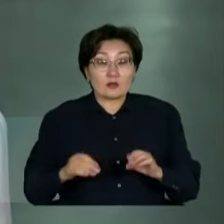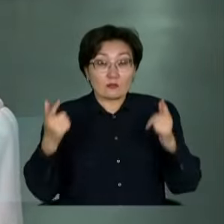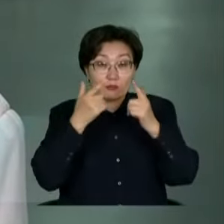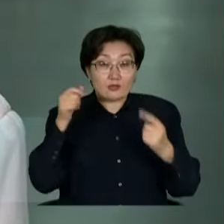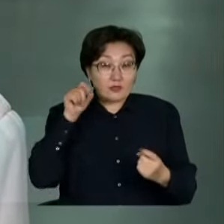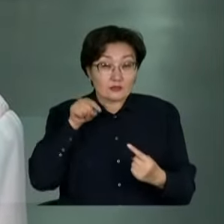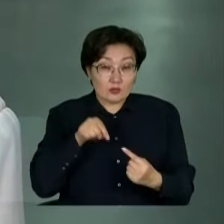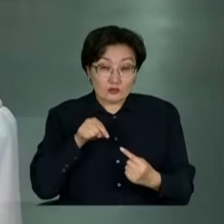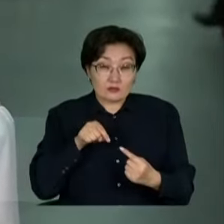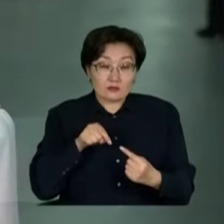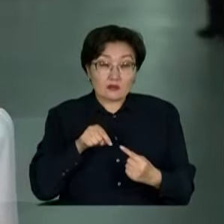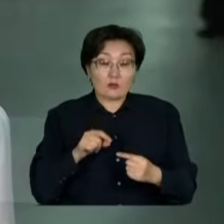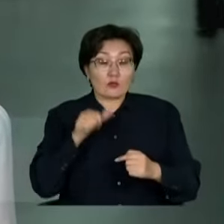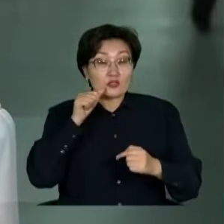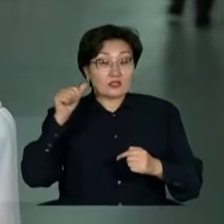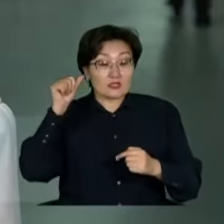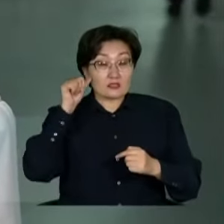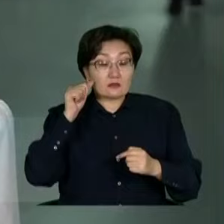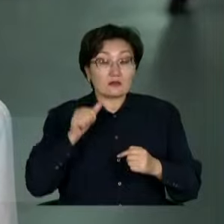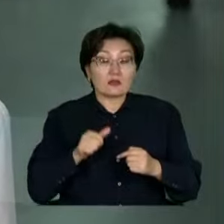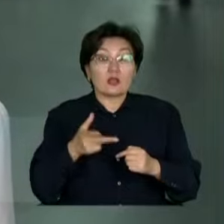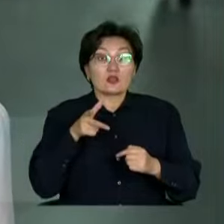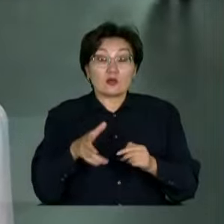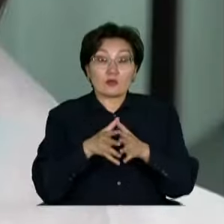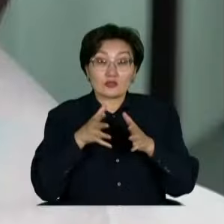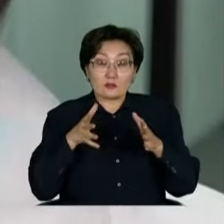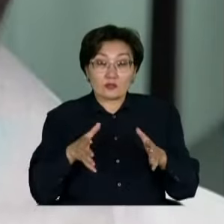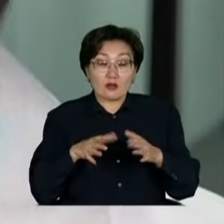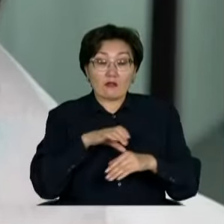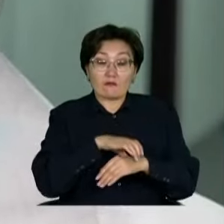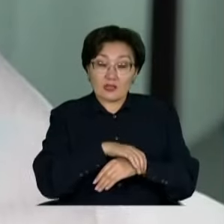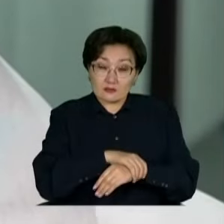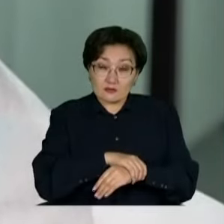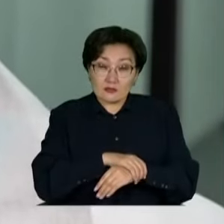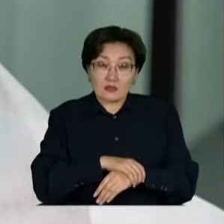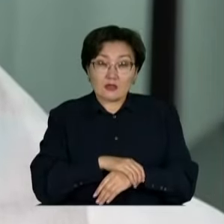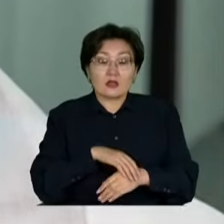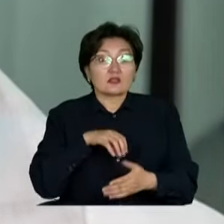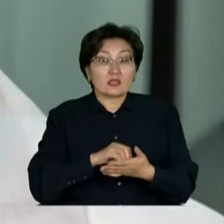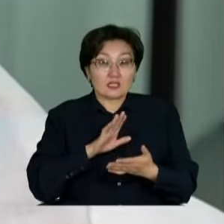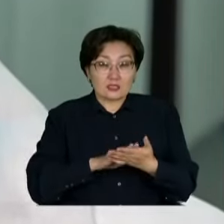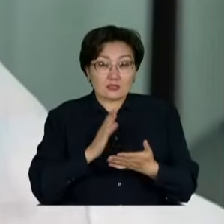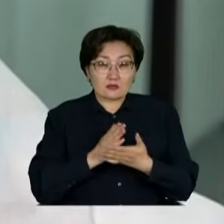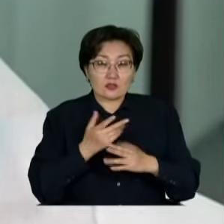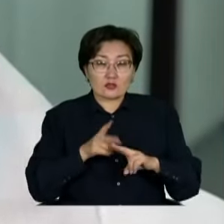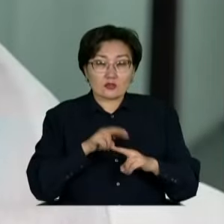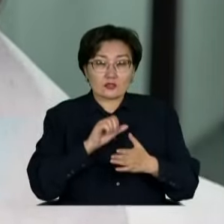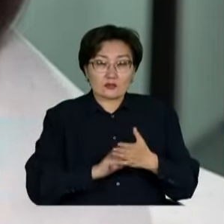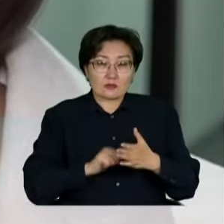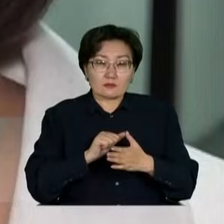да былтырдың өзінде 3000-нан астам факторлар орын тапқан екен. Сол